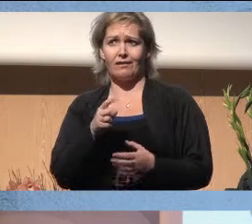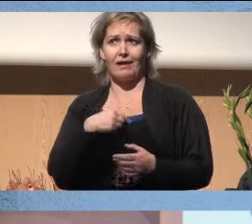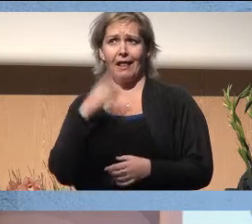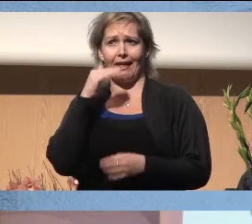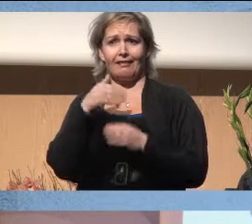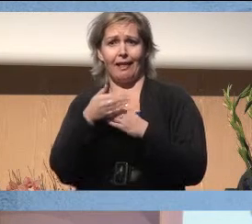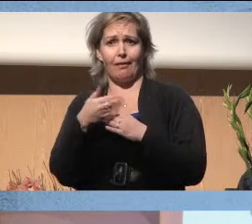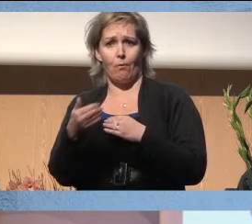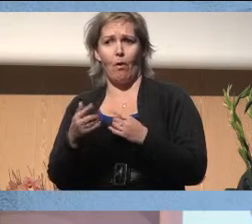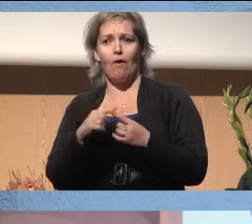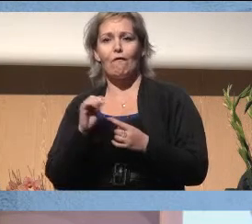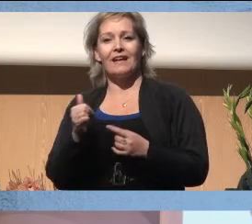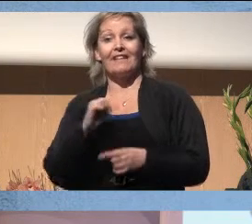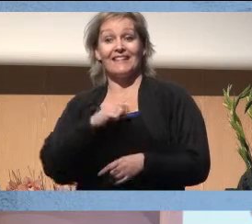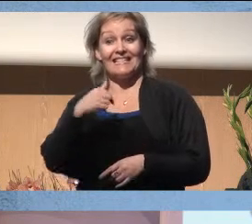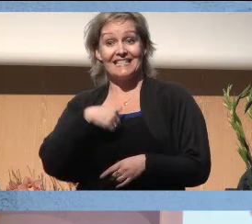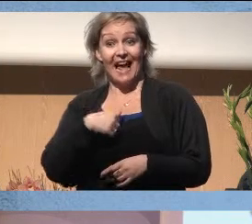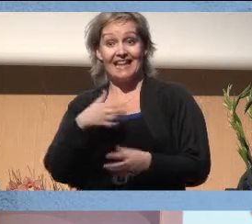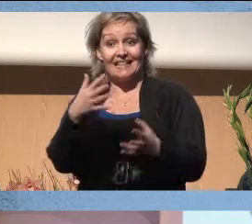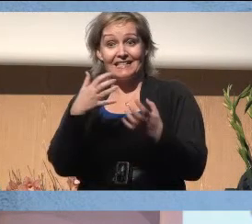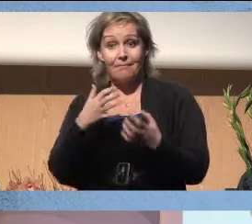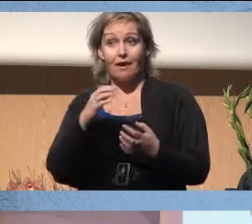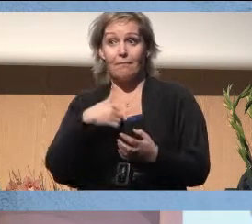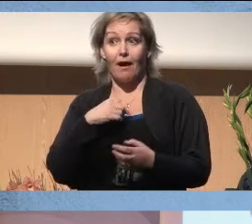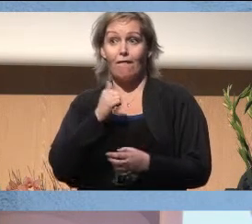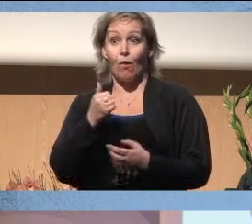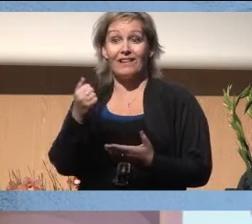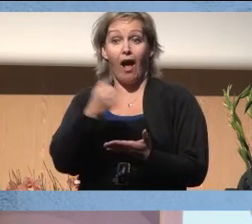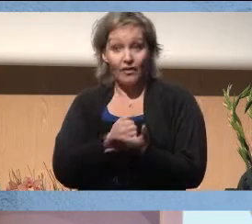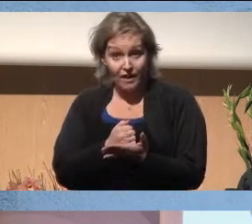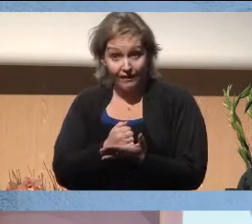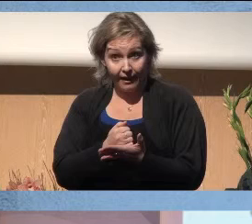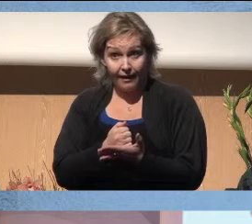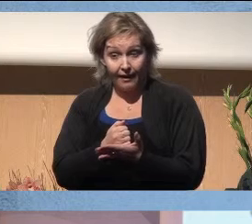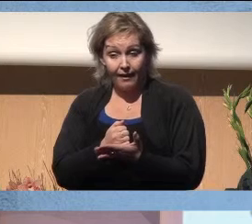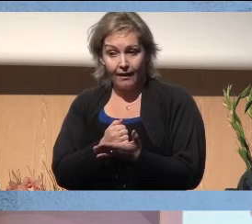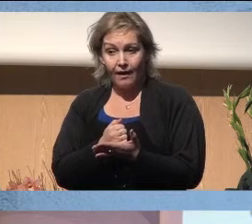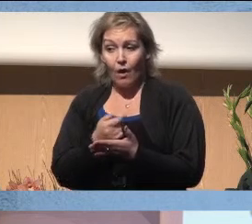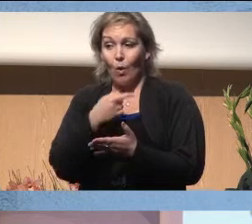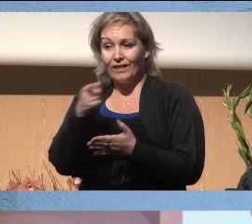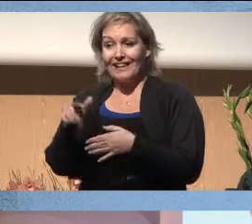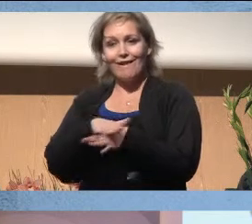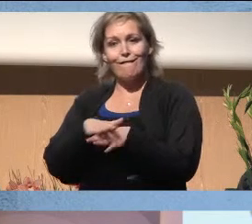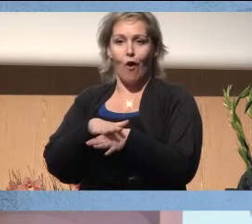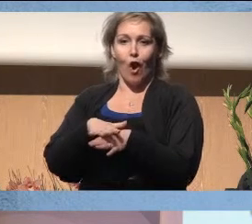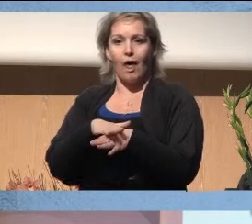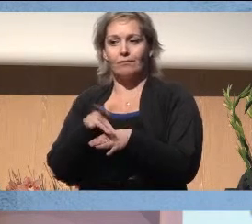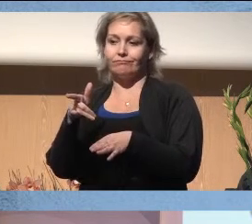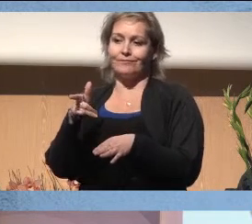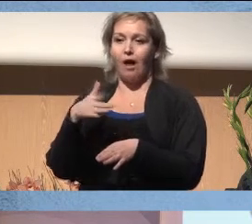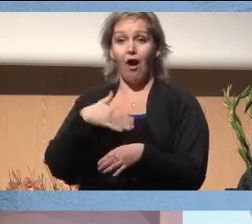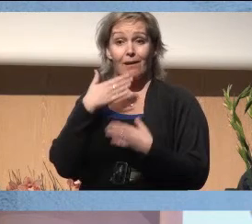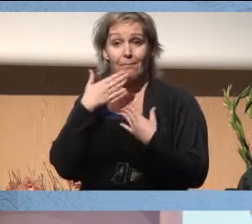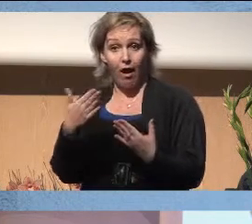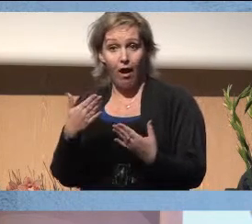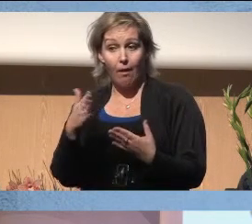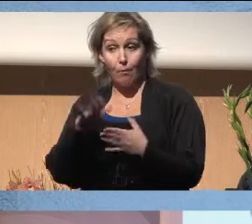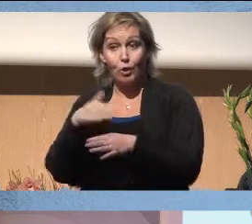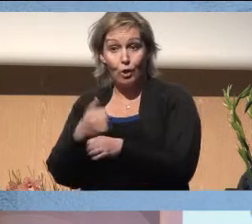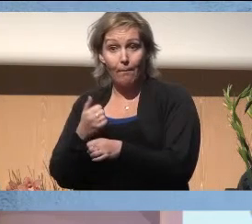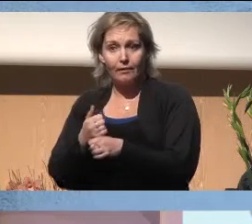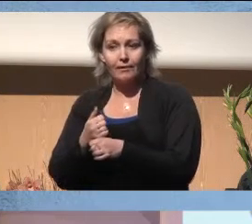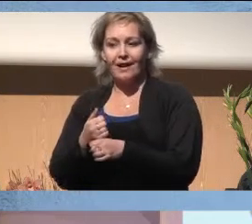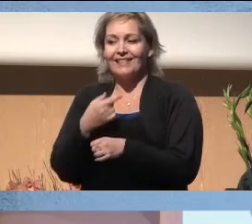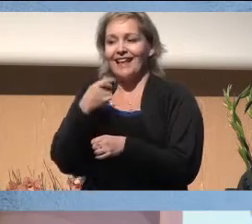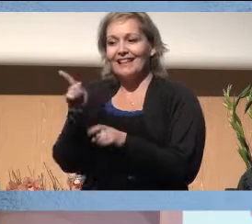på han. Fordi hvis jeg interesserer meg for de ansatte, og de føler at de har det bra på jobben, så